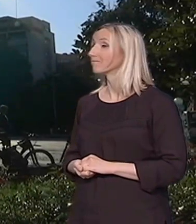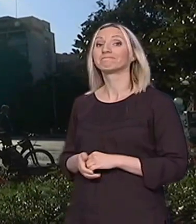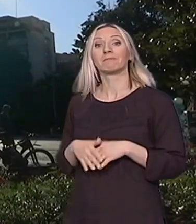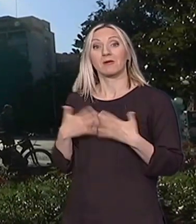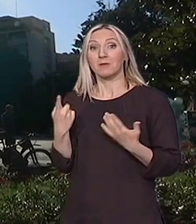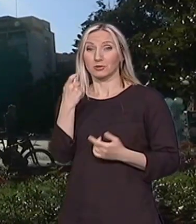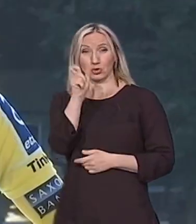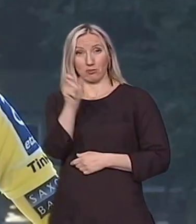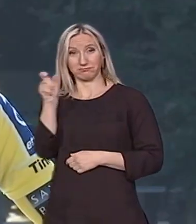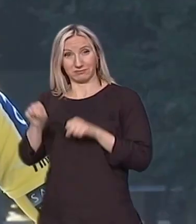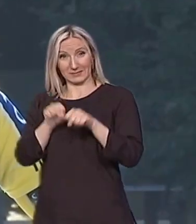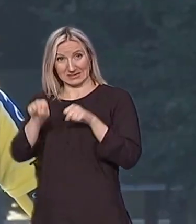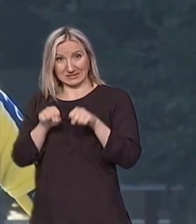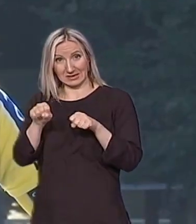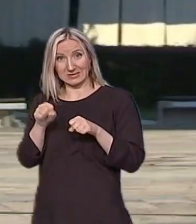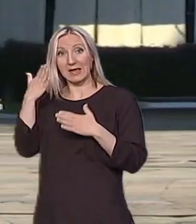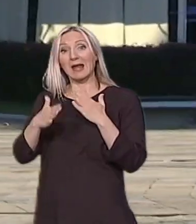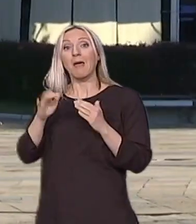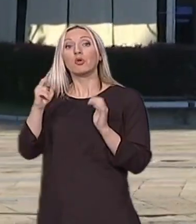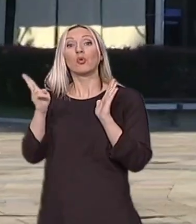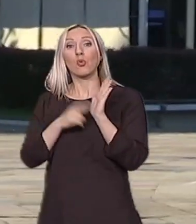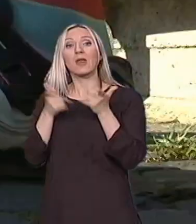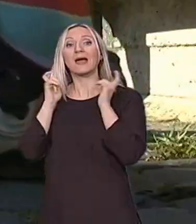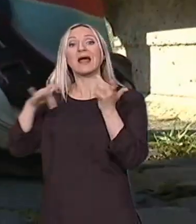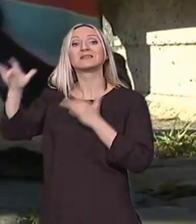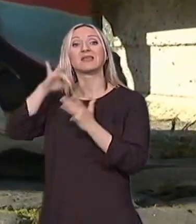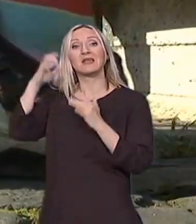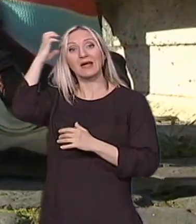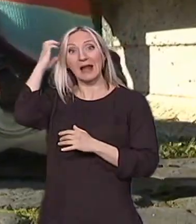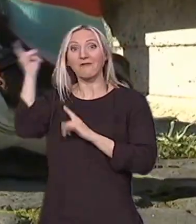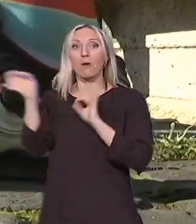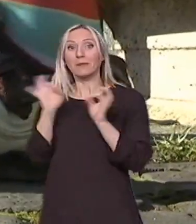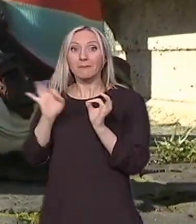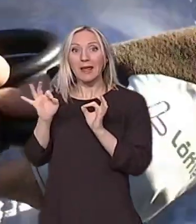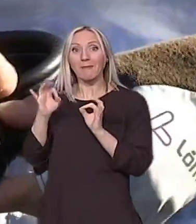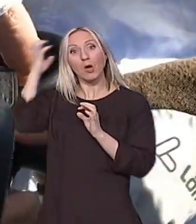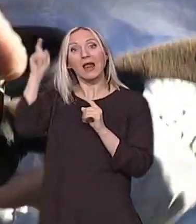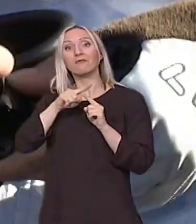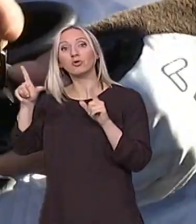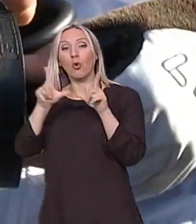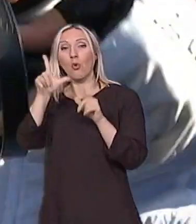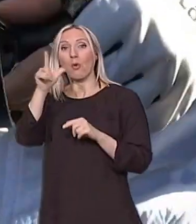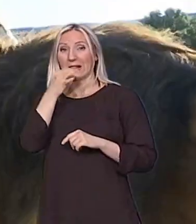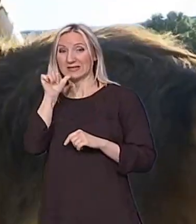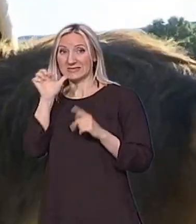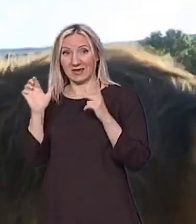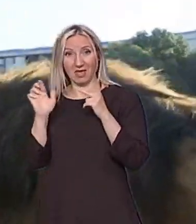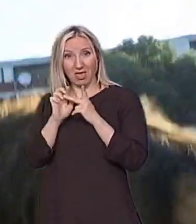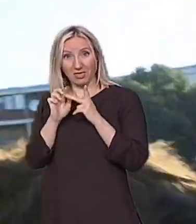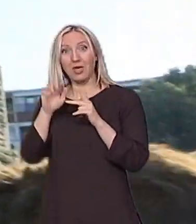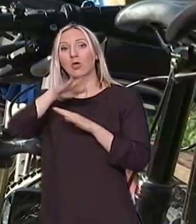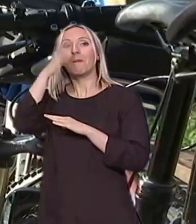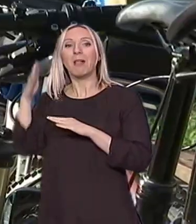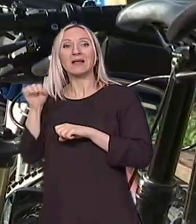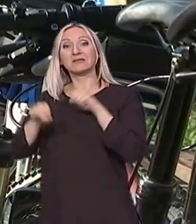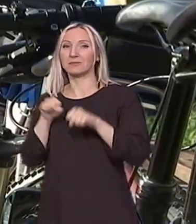Ipak, za stotinak biciklista koji su se krajem juna na gradskom trgu u Kraljevu pripremali da prevale put Ulcinja, planinski biciklizam je ekstremno